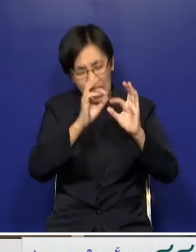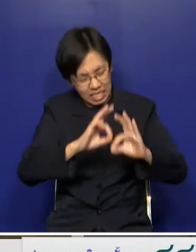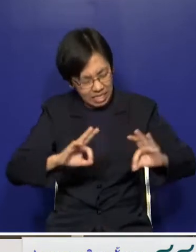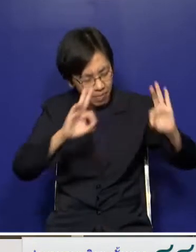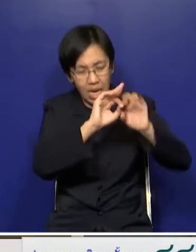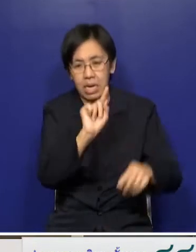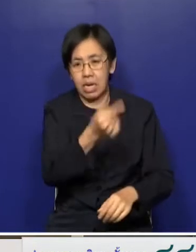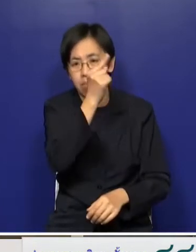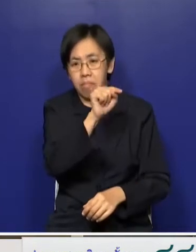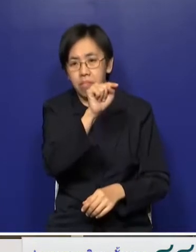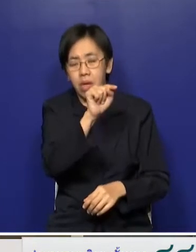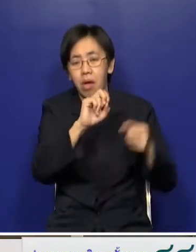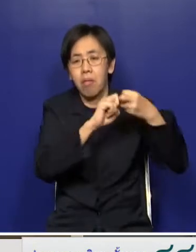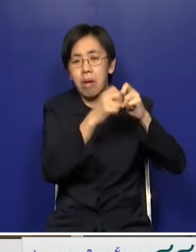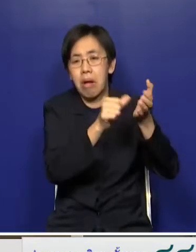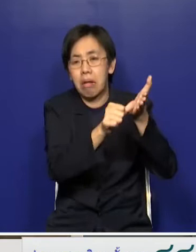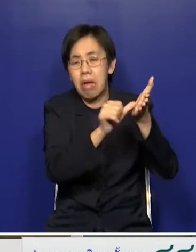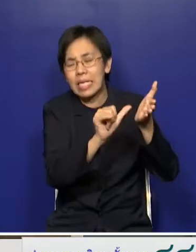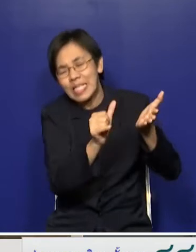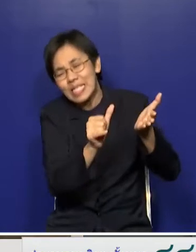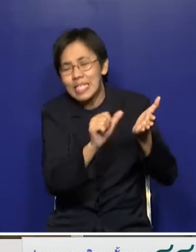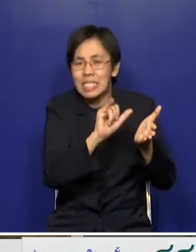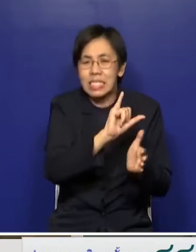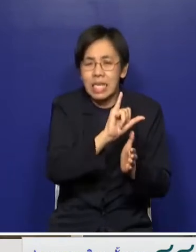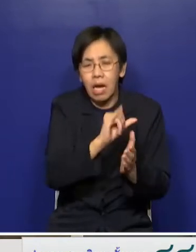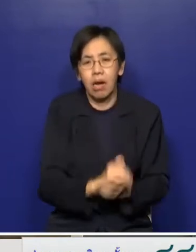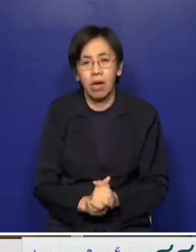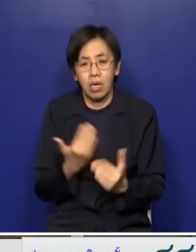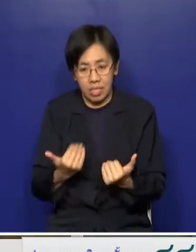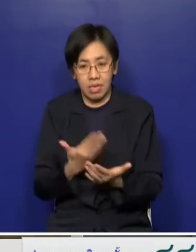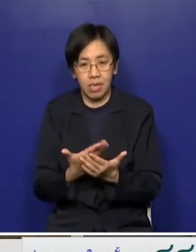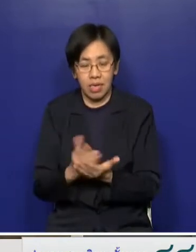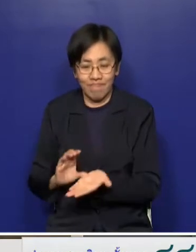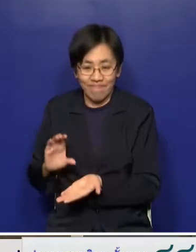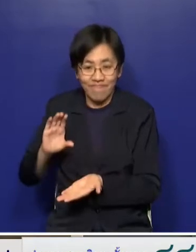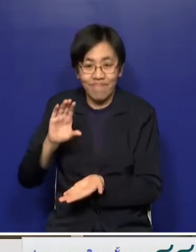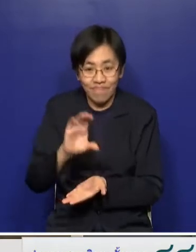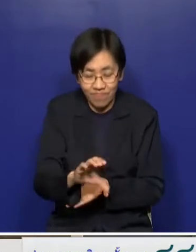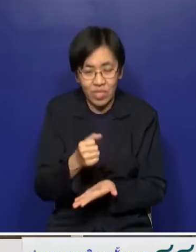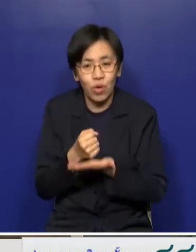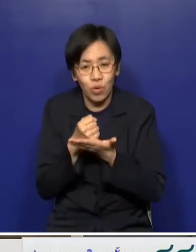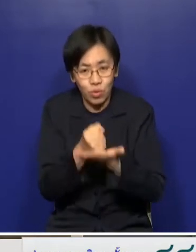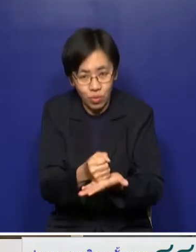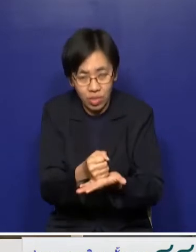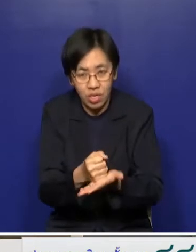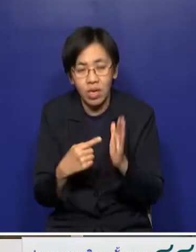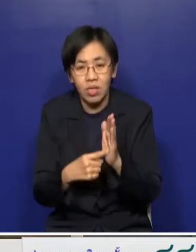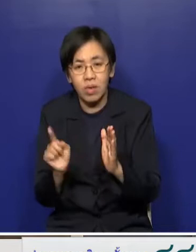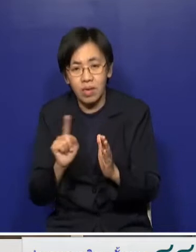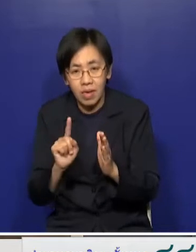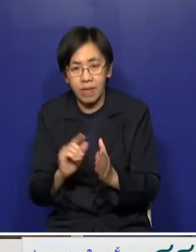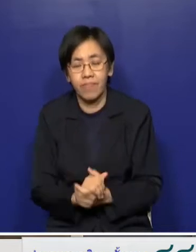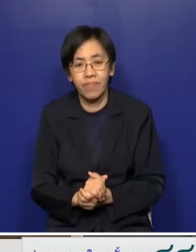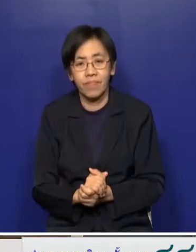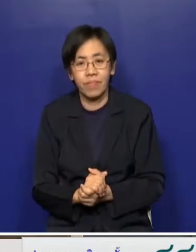มันก็ยังไม่ได้รับการตอบสนองเท่าที่ควรตอนนี้ก็เริ่มมีงบประมาณต่างๆลงไปเพื่อช่วยไม่ว่าจะเป็นสร้างในการคล